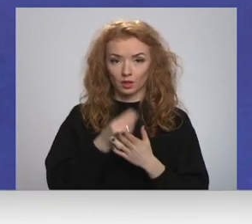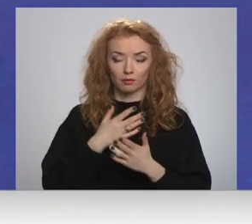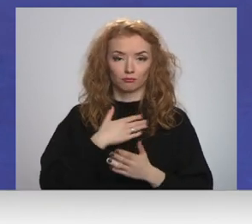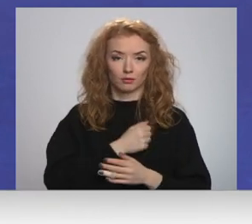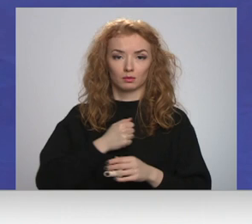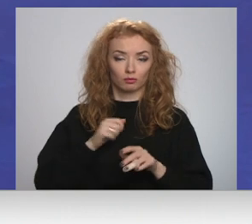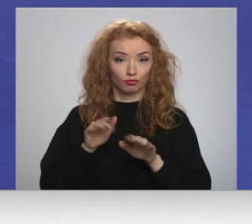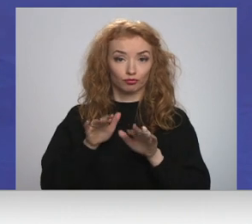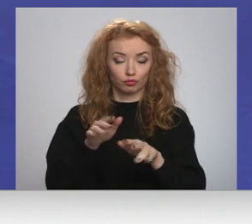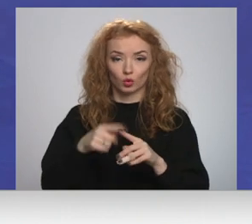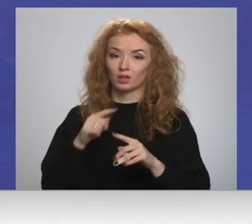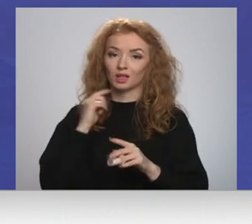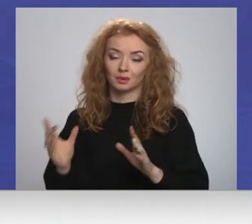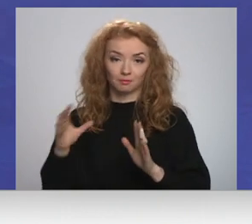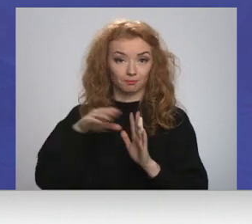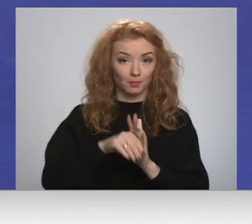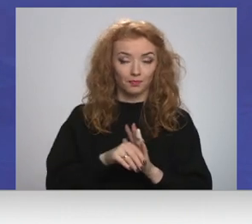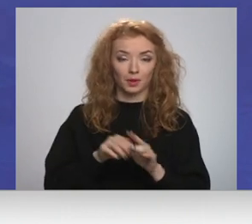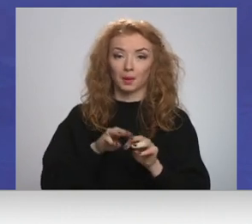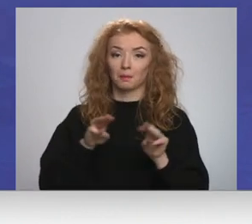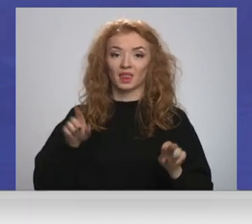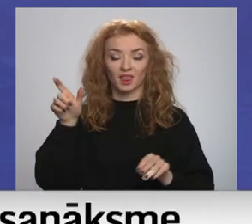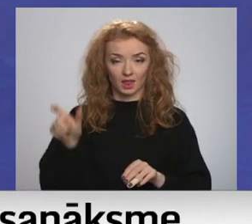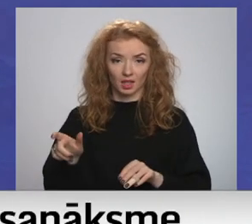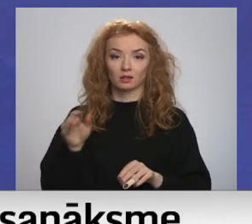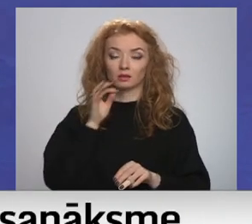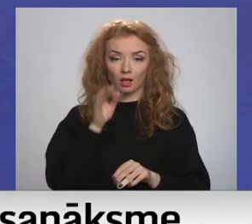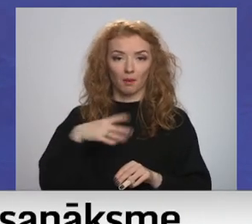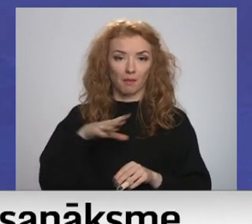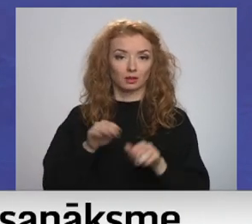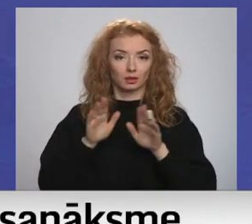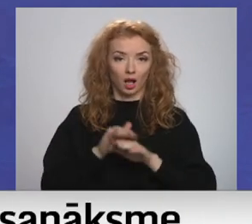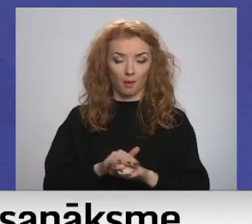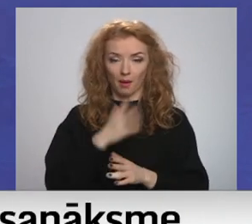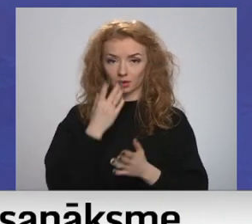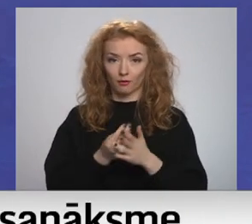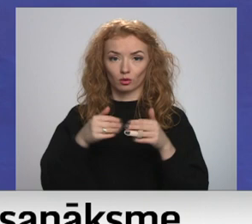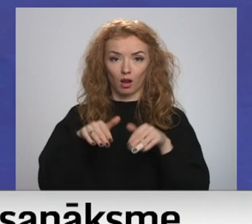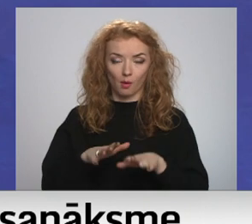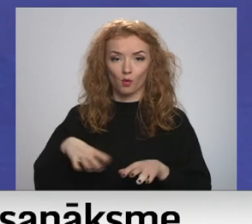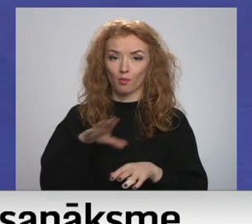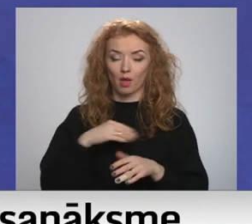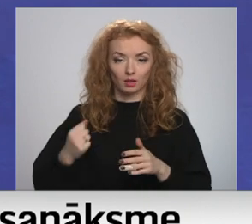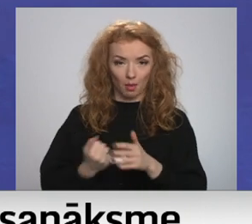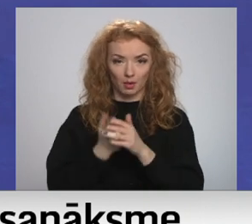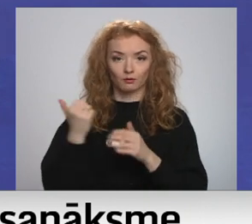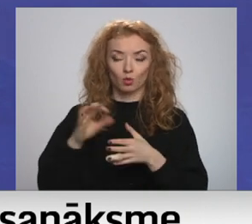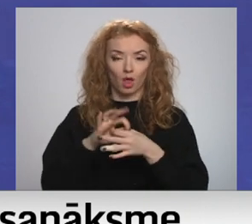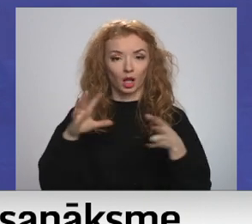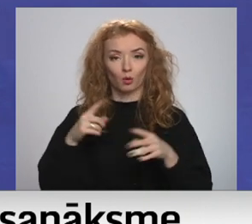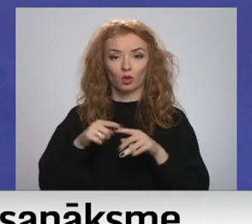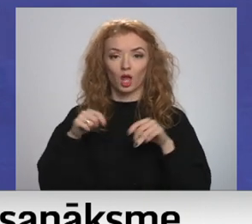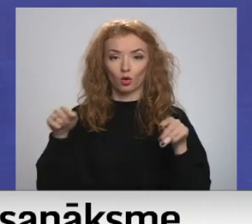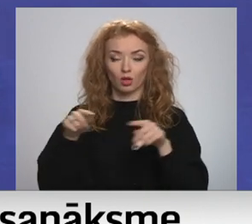par dalībvalstīm. Ministri skaidri norādīja, ka mēs paliekam pie saviem lēmumiem. Mūsu atbalsts viņu suverenitātei un teritoriālajai